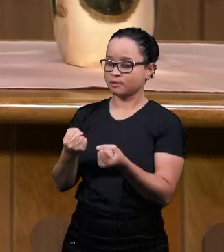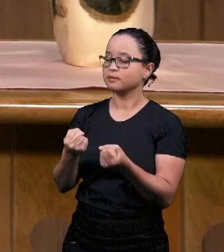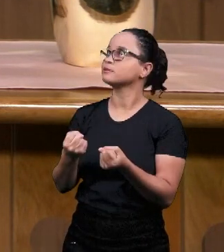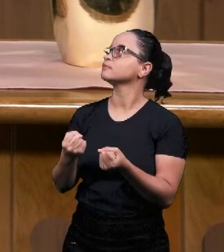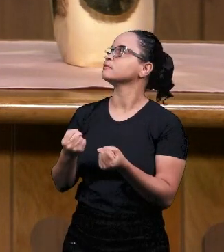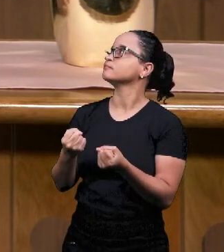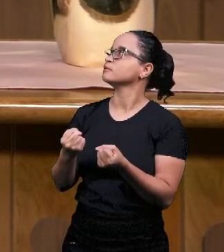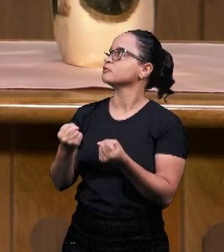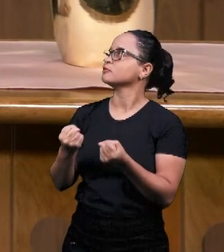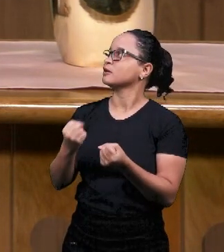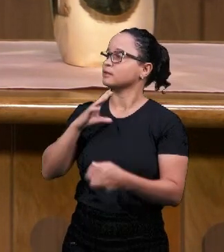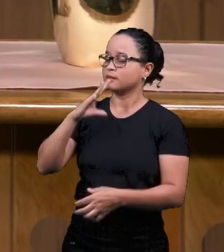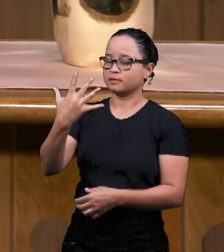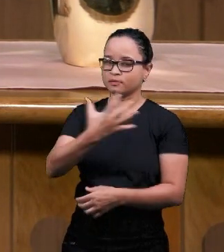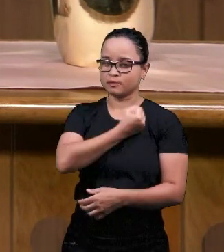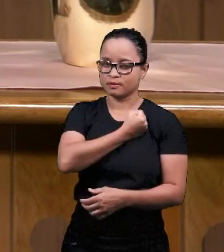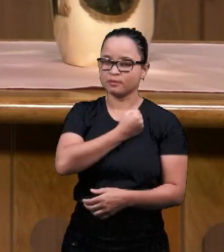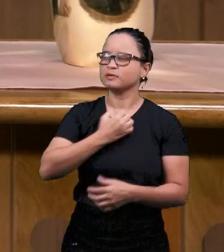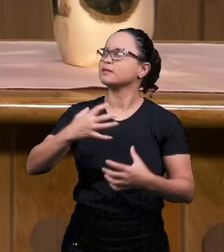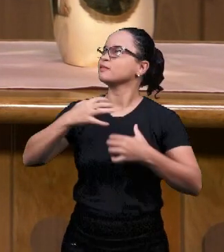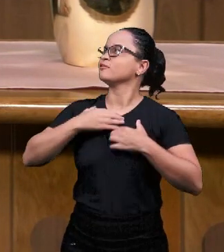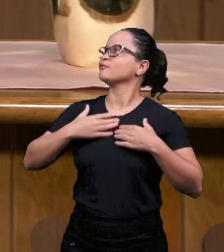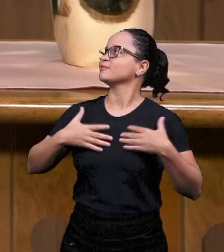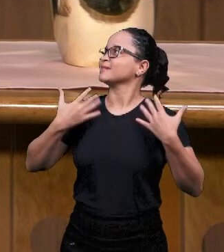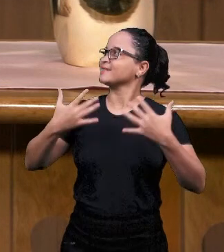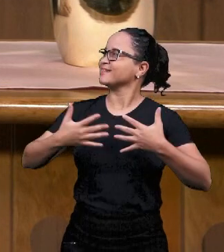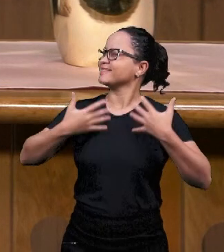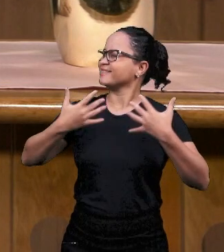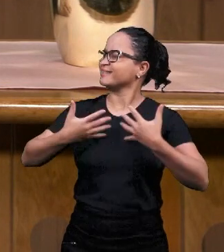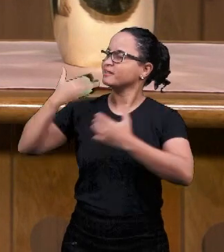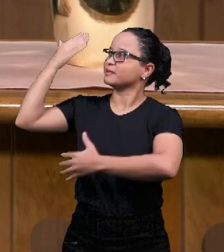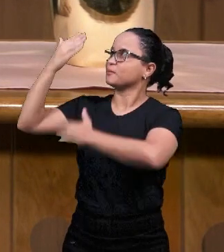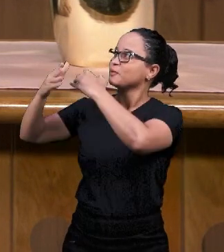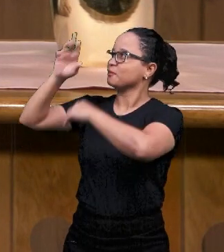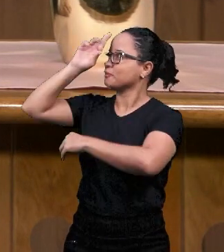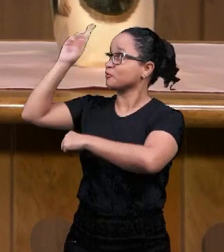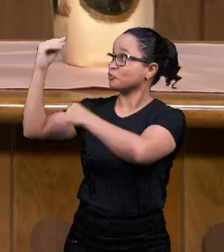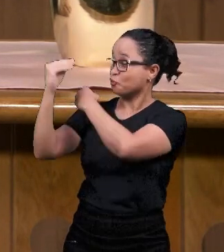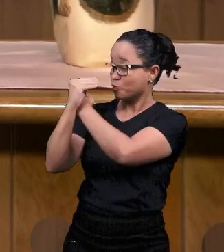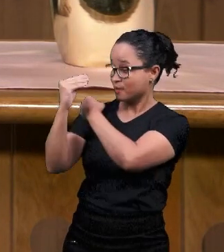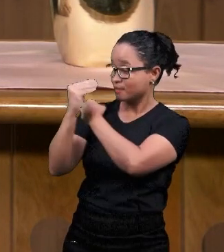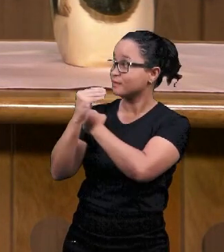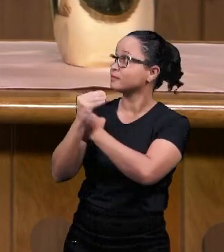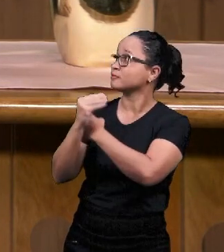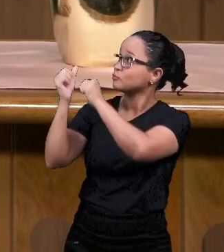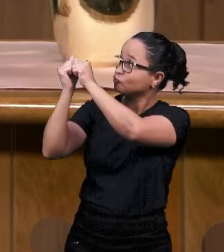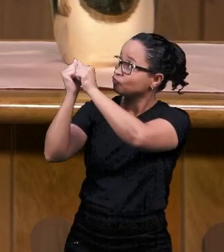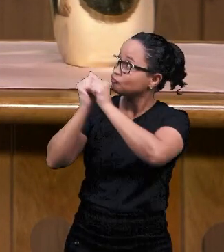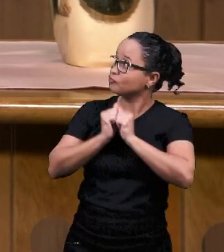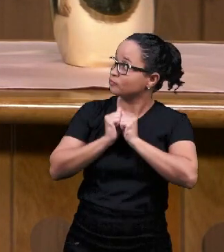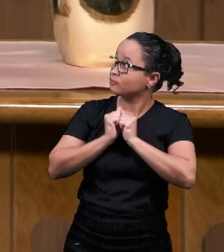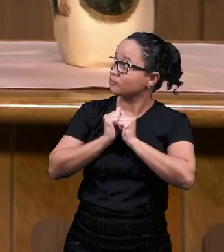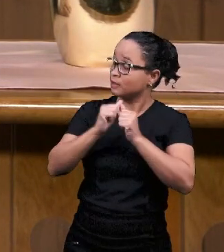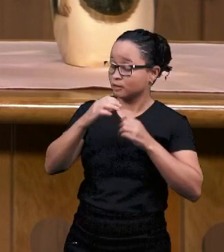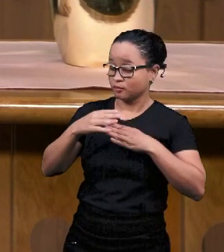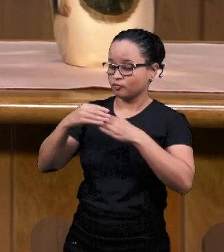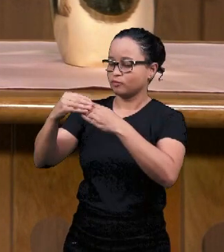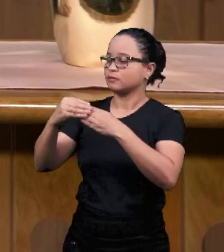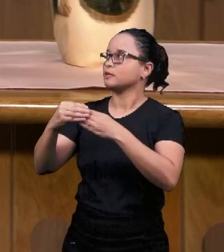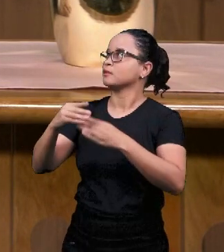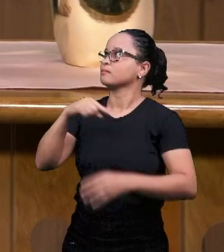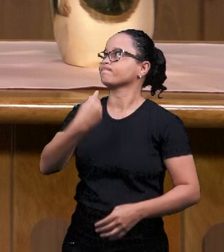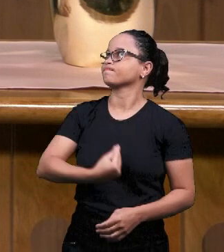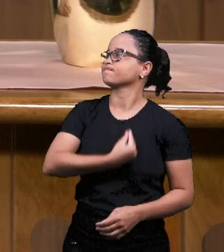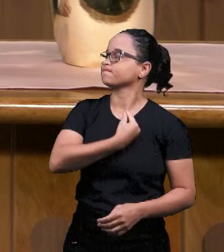наслаждаемся этим чудным сокровищем в Твоем присутствии. в Твоем водительстве, в